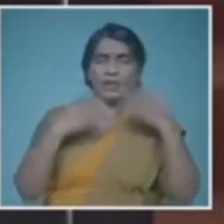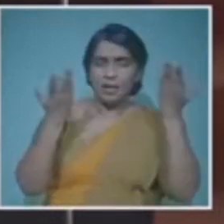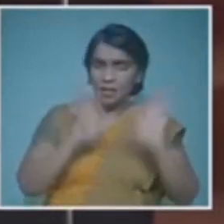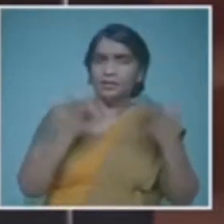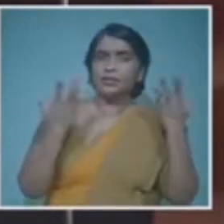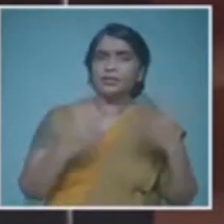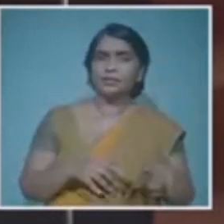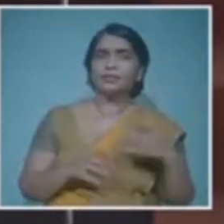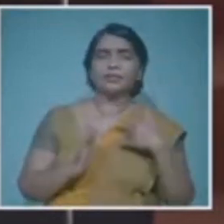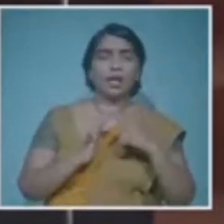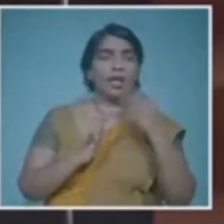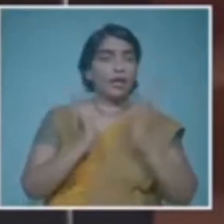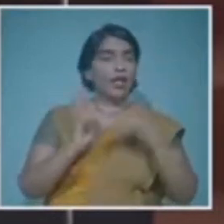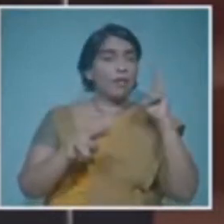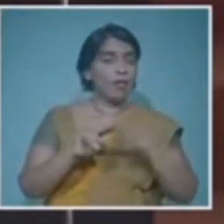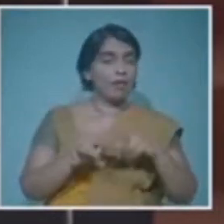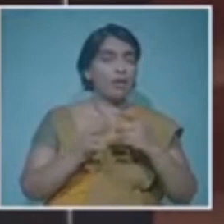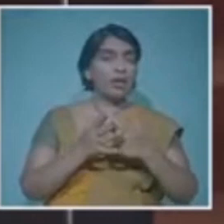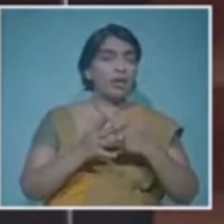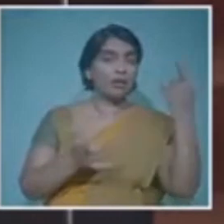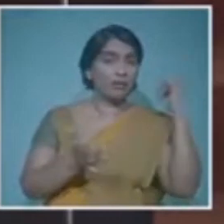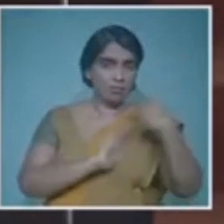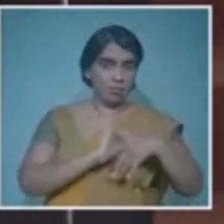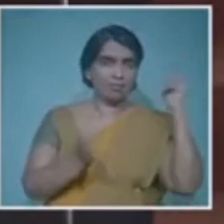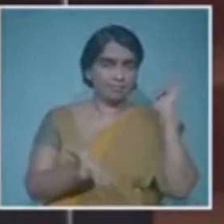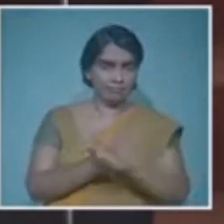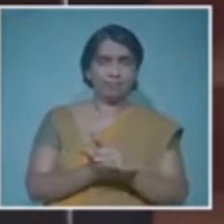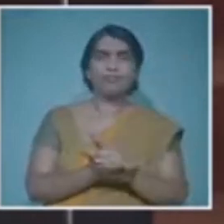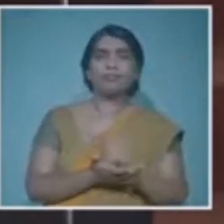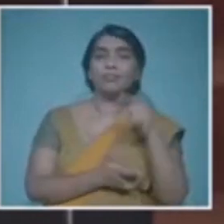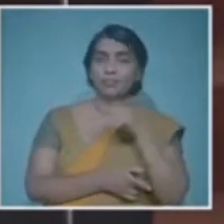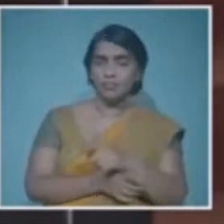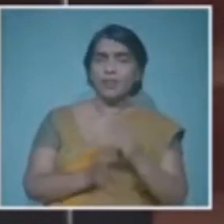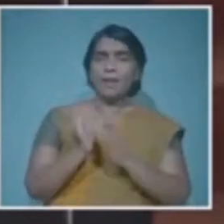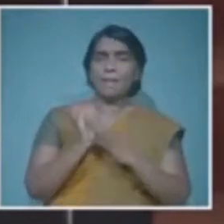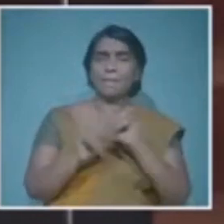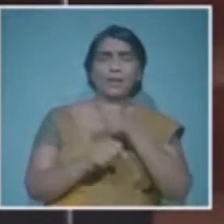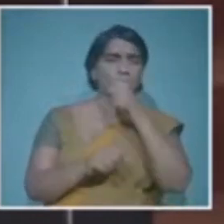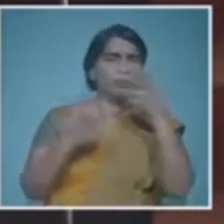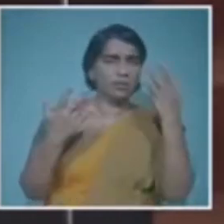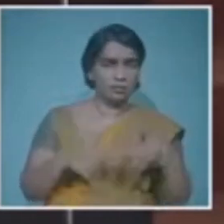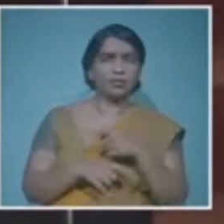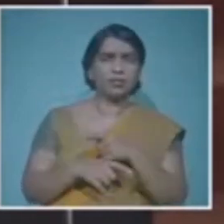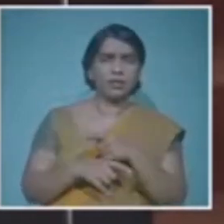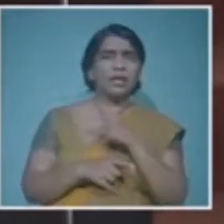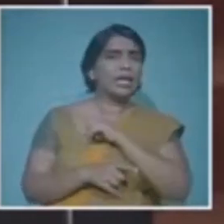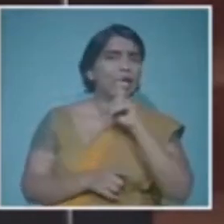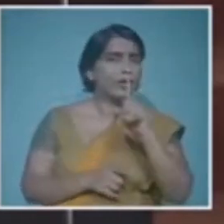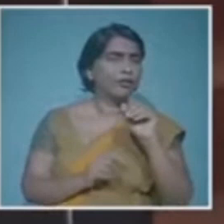කියනවා ජාත්‍යන්තර මුල්ල අරමුදලේ ආයේ ලංකාවට ආව කරු මැතිතුමනි. එයා ප්‍රෙස් කොන්ෆරන්ස් එකක් තිබ්බා. පුවත්පත් සාකච්ඡාවක්. මොකද්ද